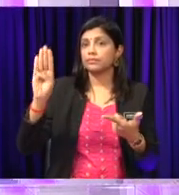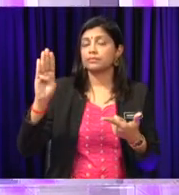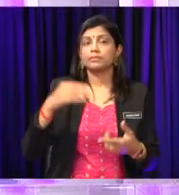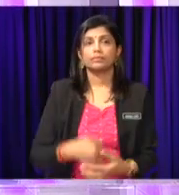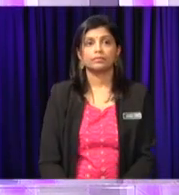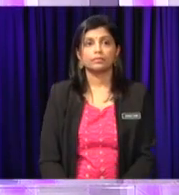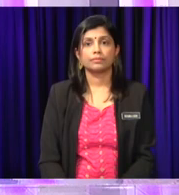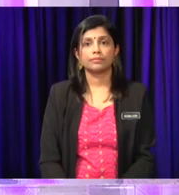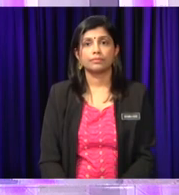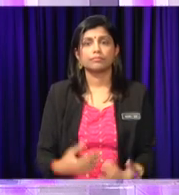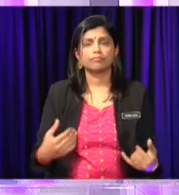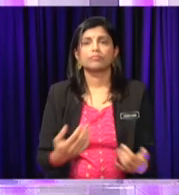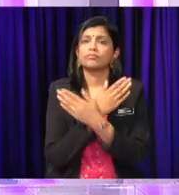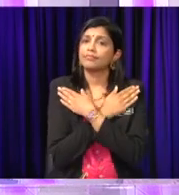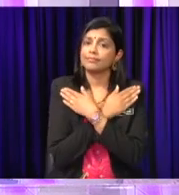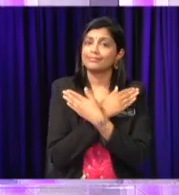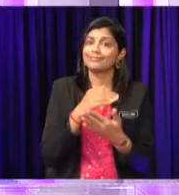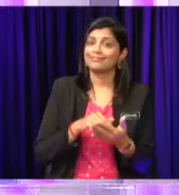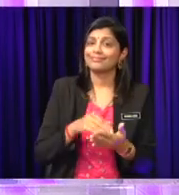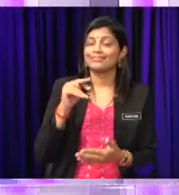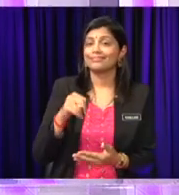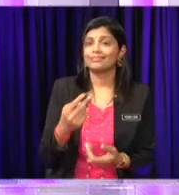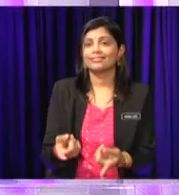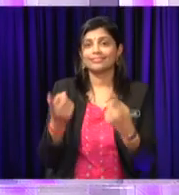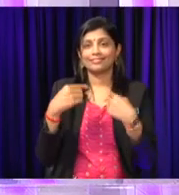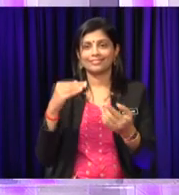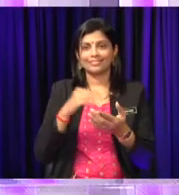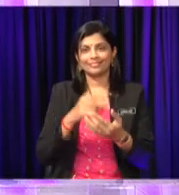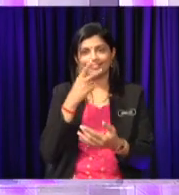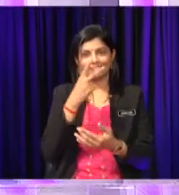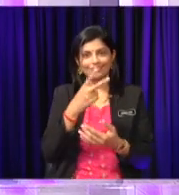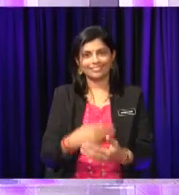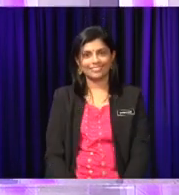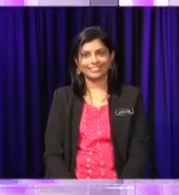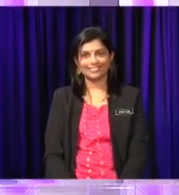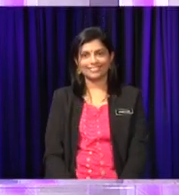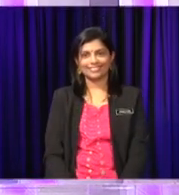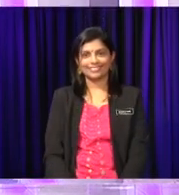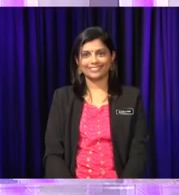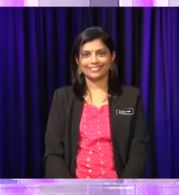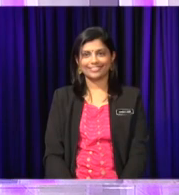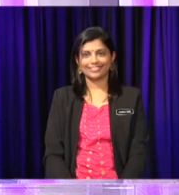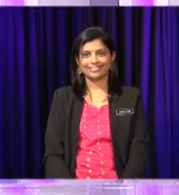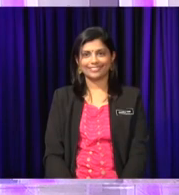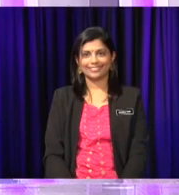baik kita lihat ketika kita menonton jadi gini